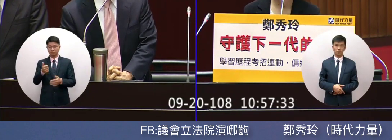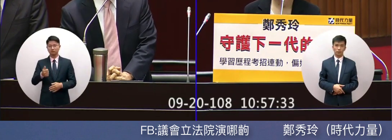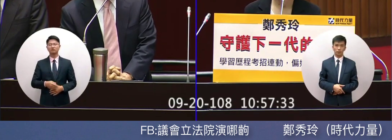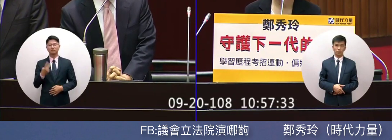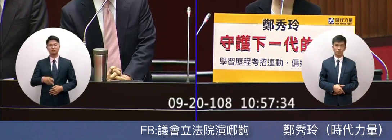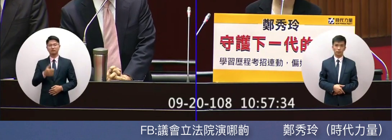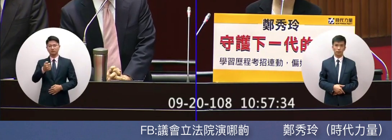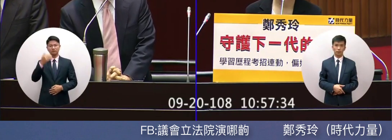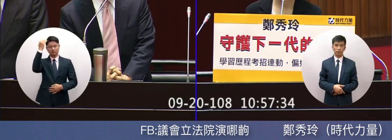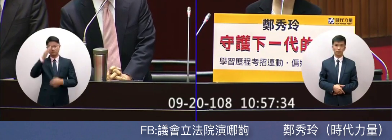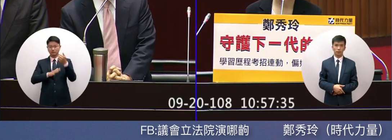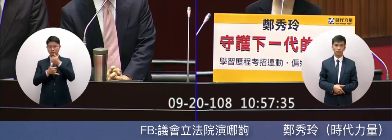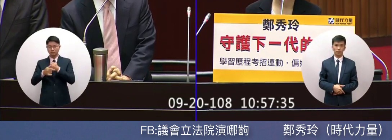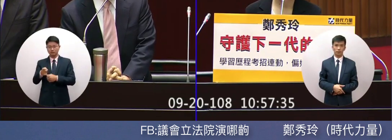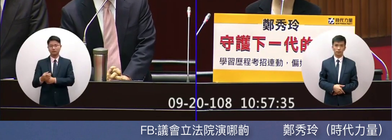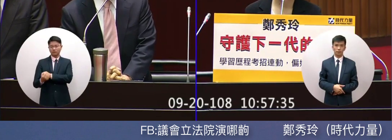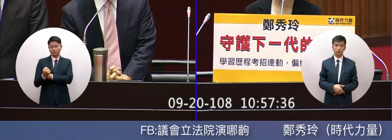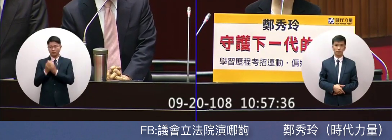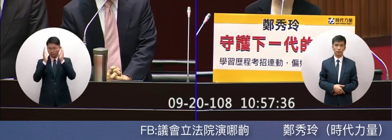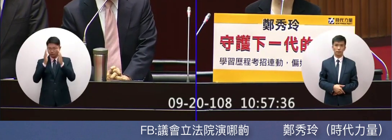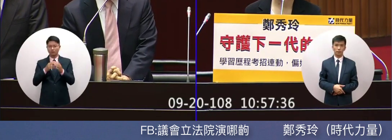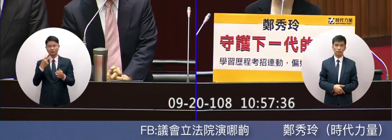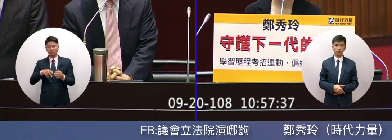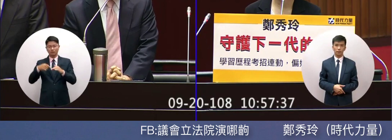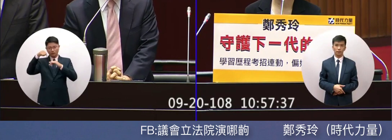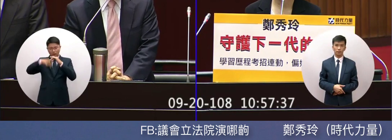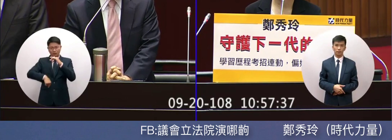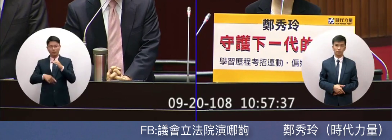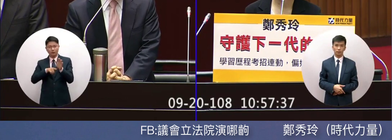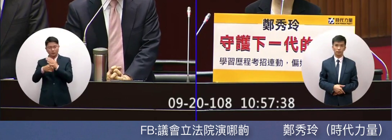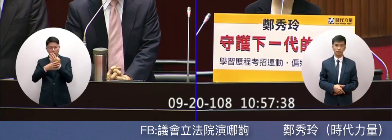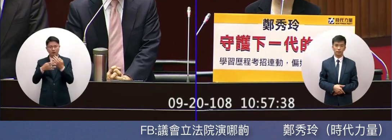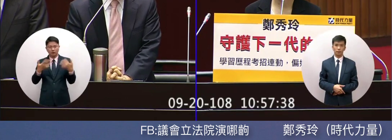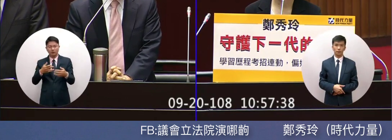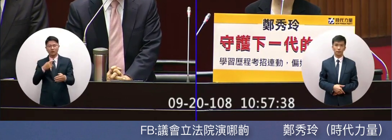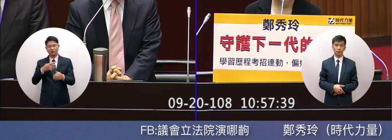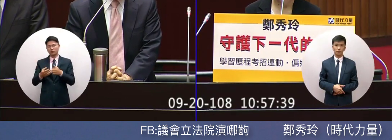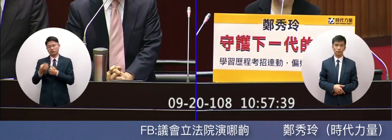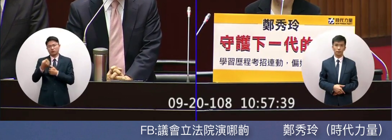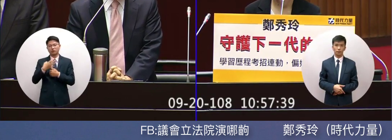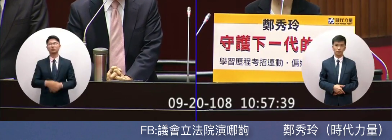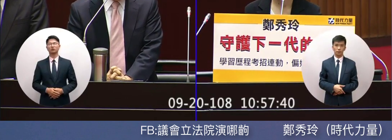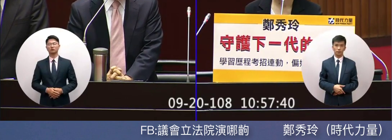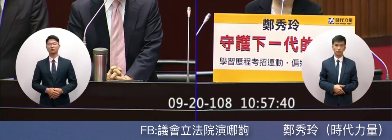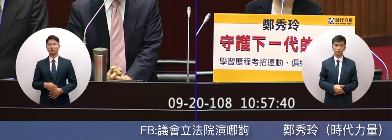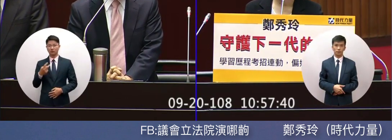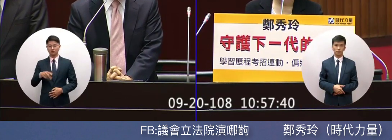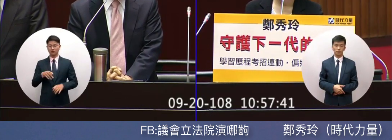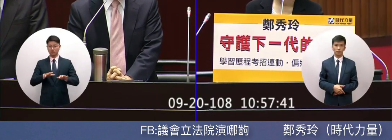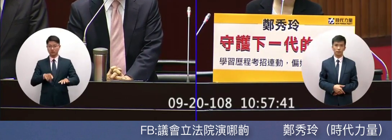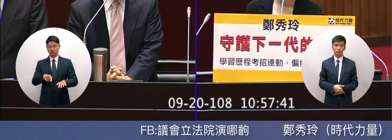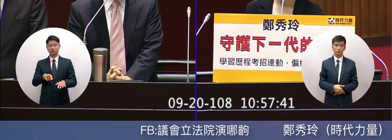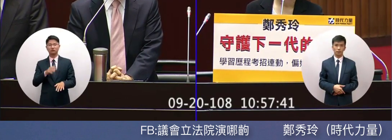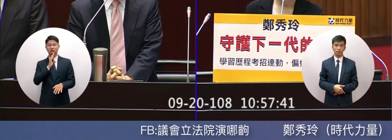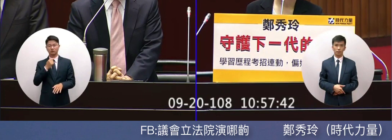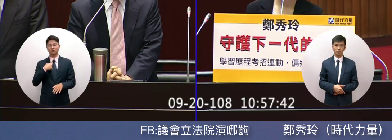这么用功，把这个整个这么深入而且专业点出来问题，点出来的问题又恰以我们现在所在